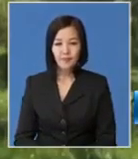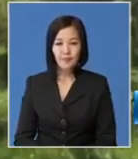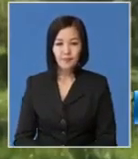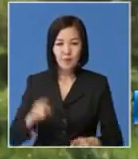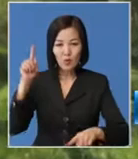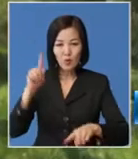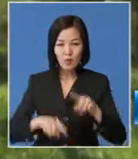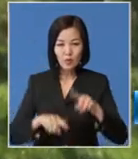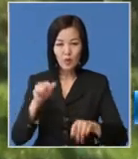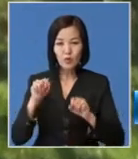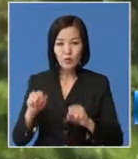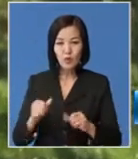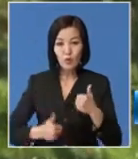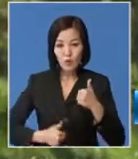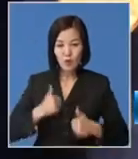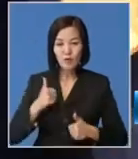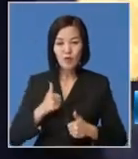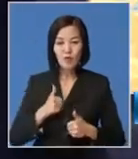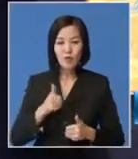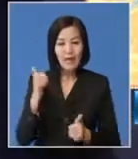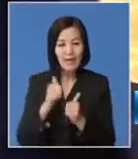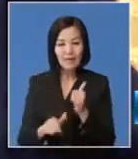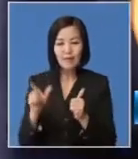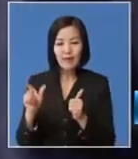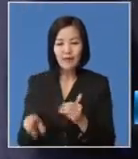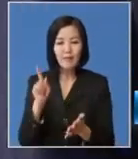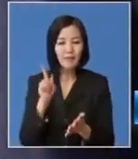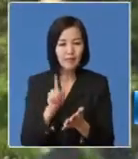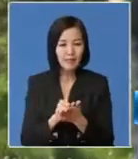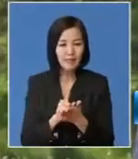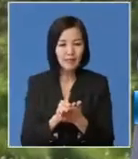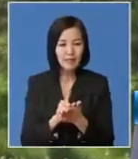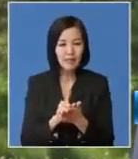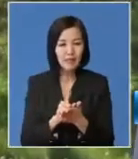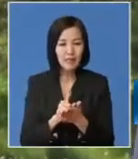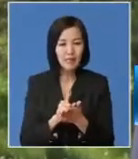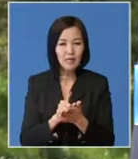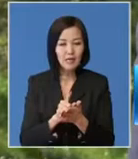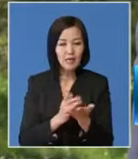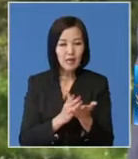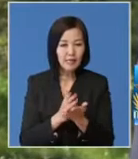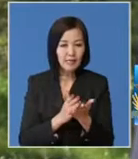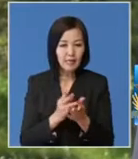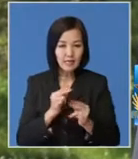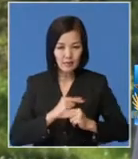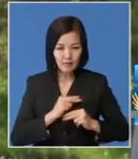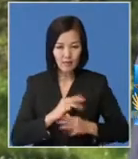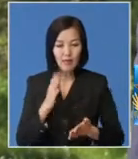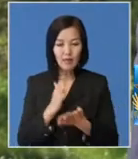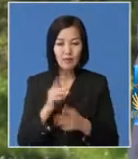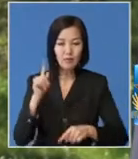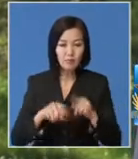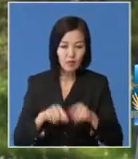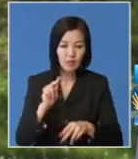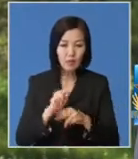Отан қорғау абыройлы іс, әрбір азаматтың парызы. Ауған соғыстарда келері еңбек етіп жатырмыз, патриоттық тәрбие беріп